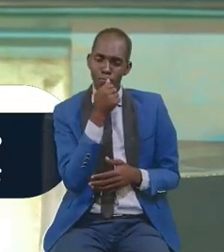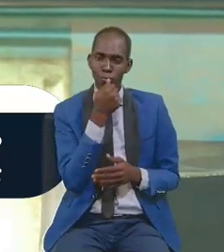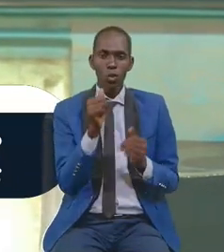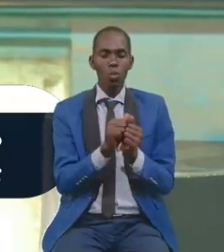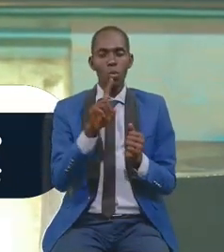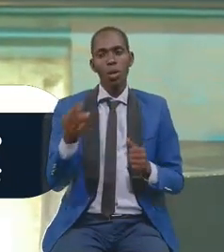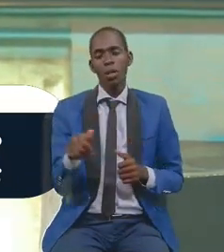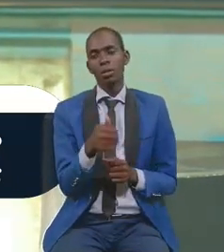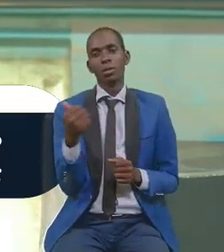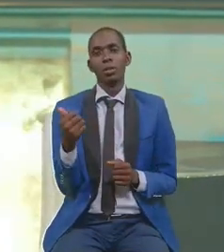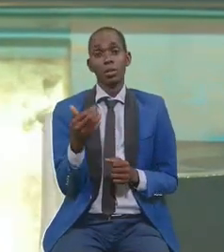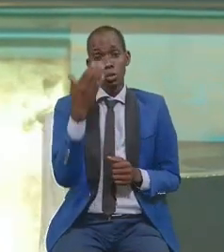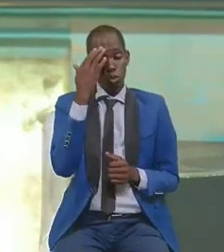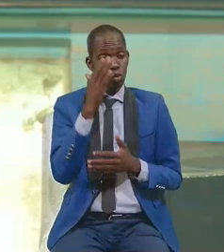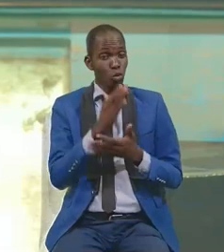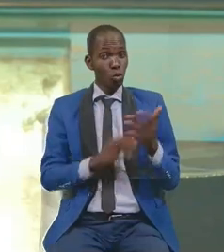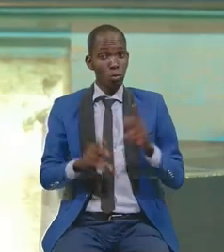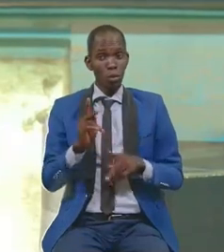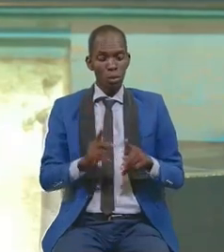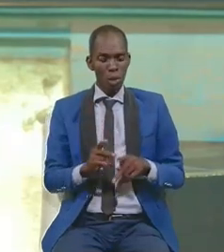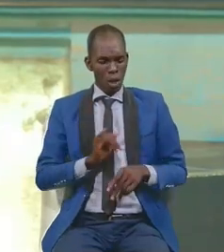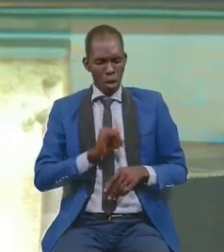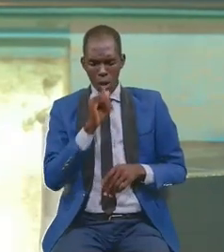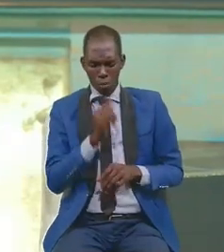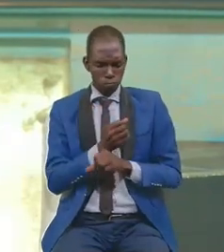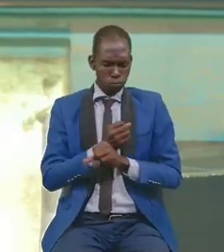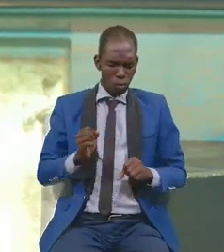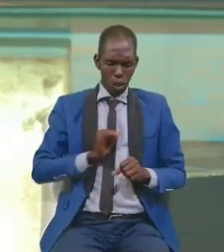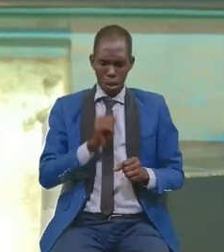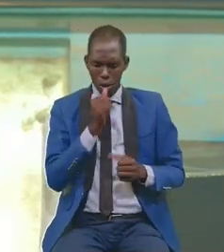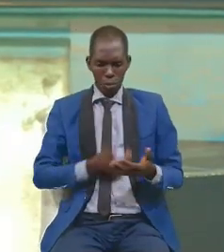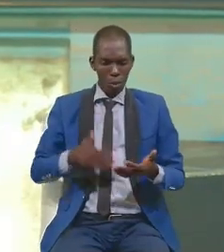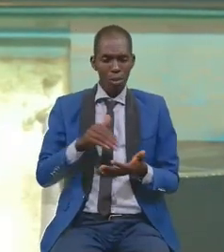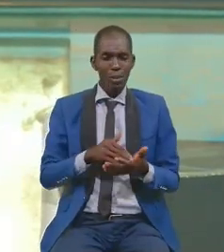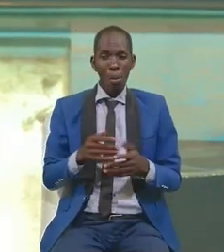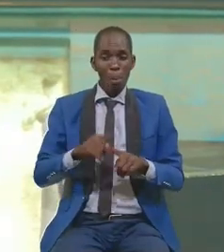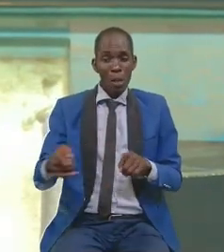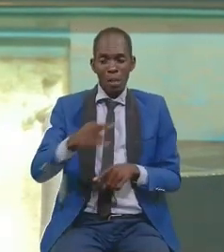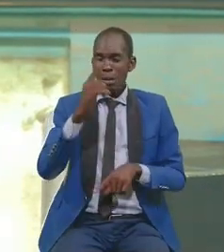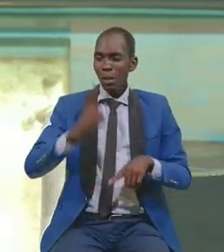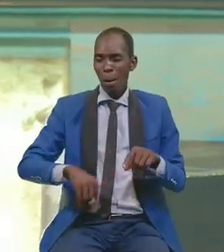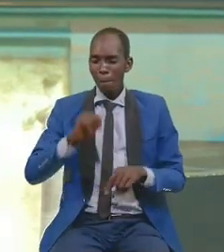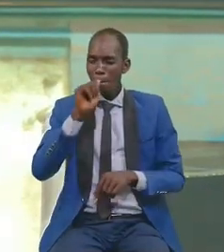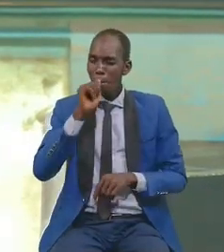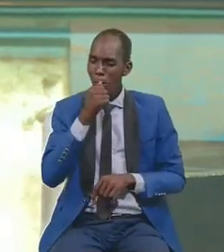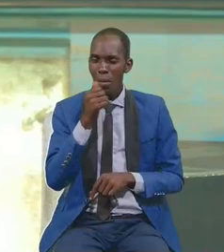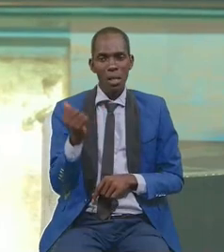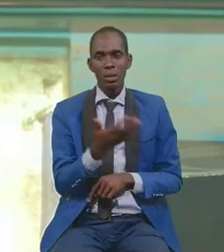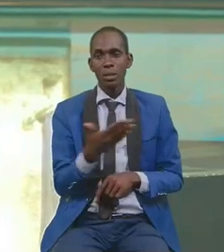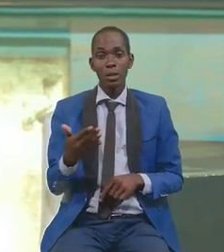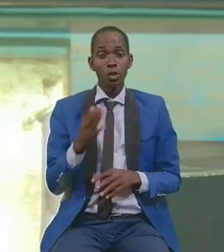Vous savez, certains disent, je suis né de nouveau, mais ils ne peuvent rien